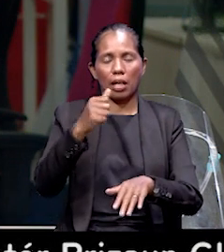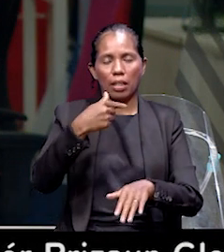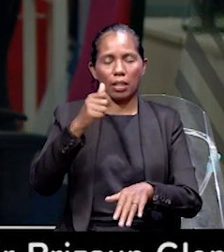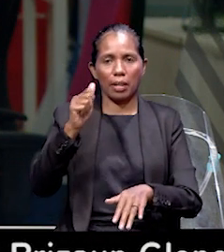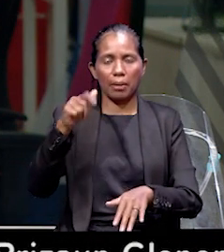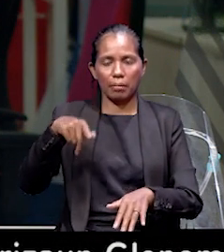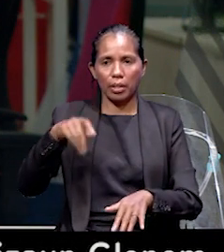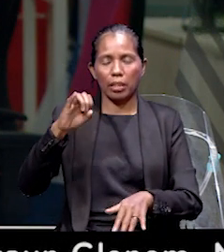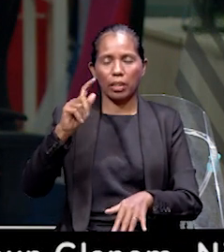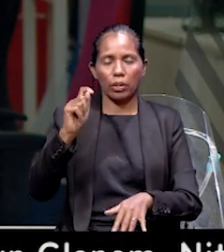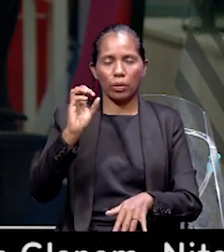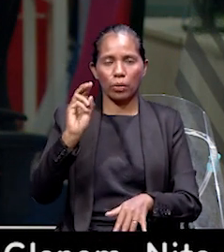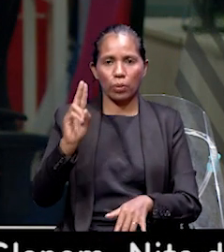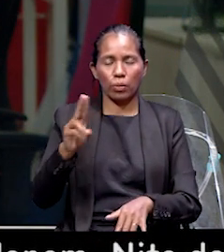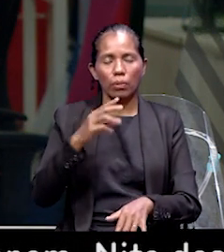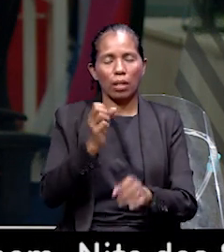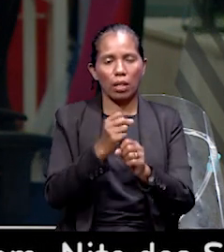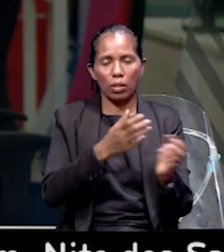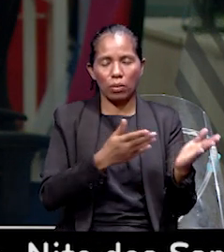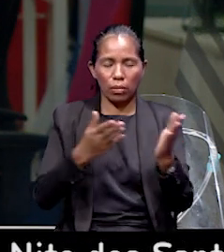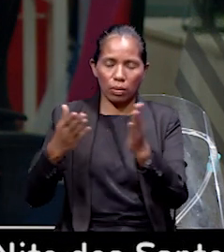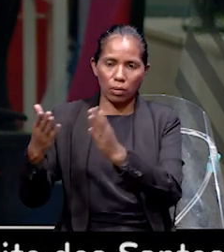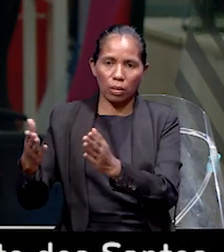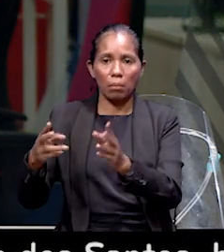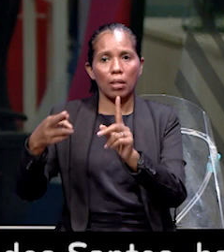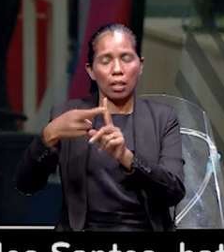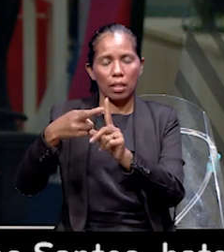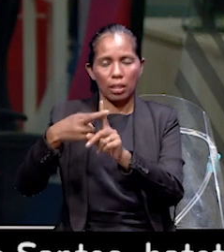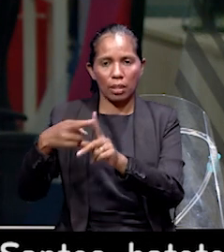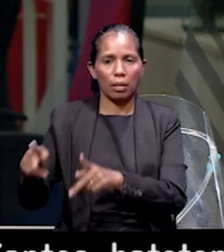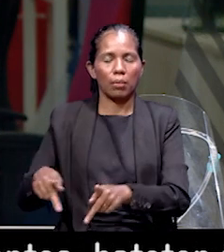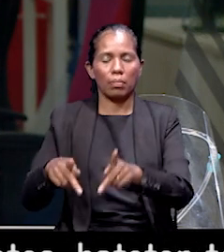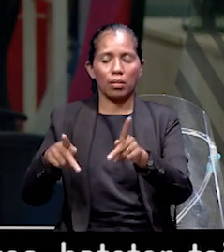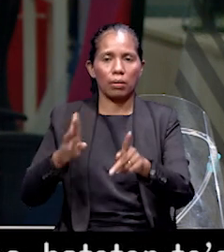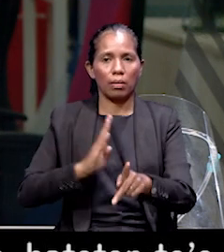Souza halotona iha cemitério público Bekosi.